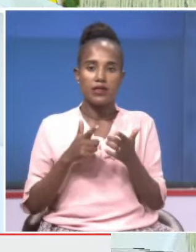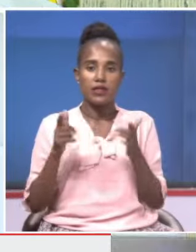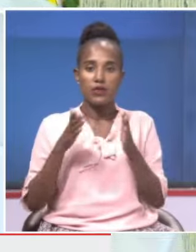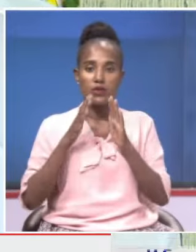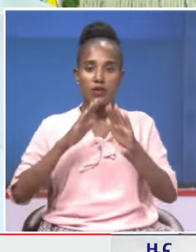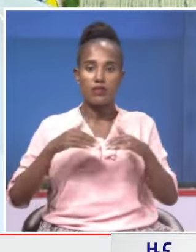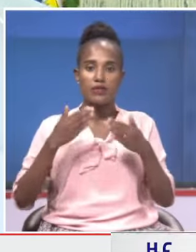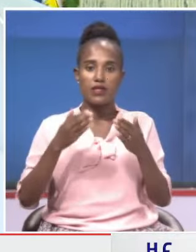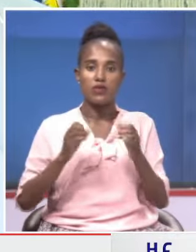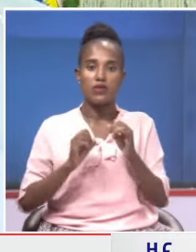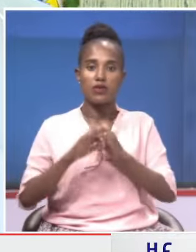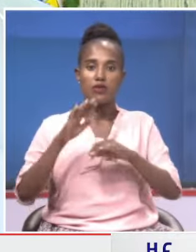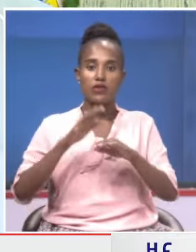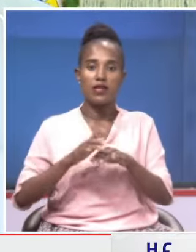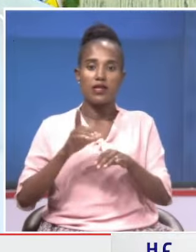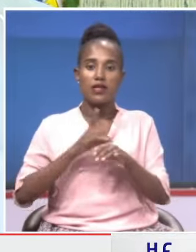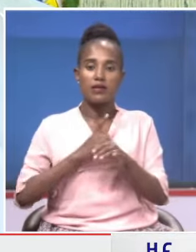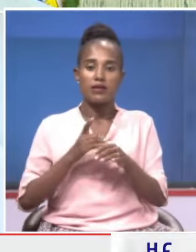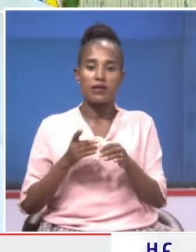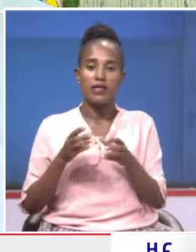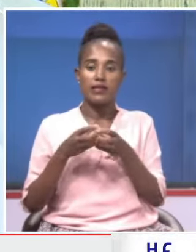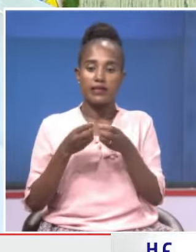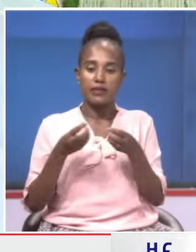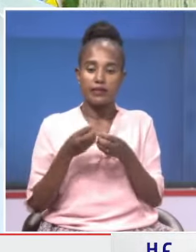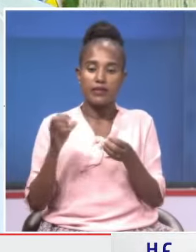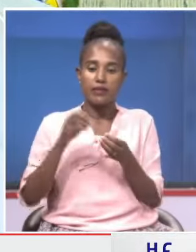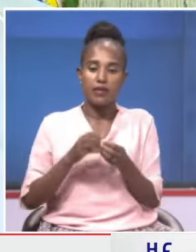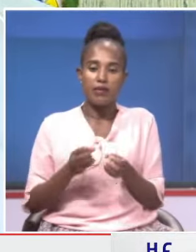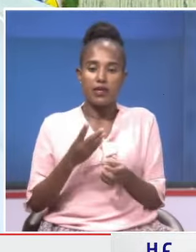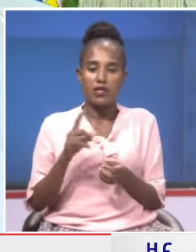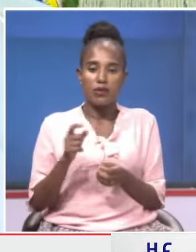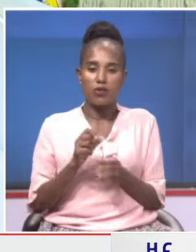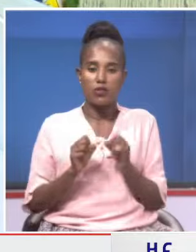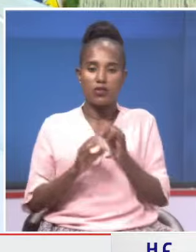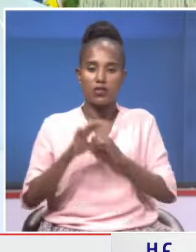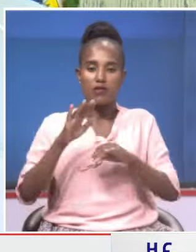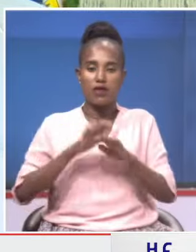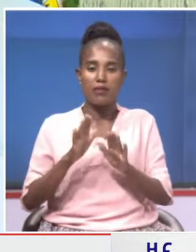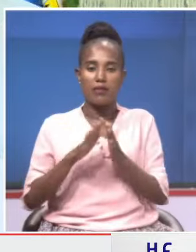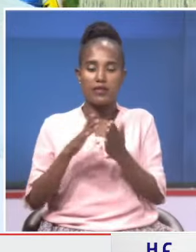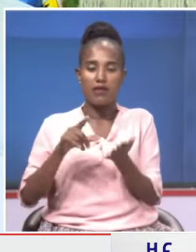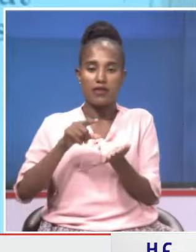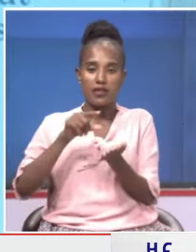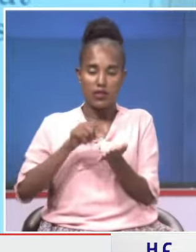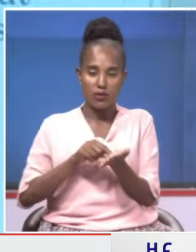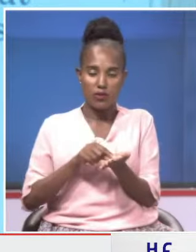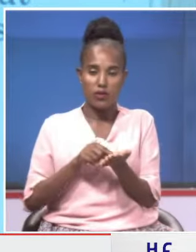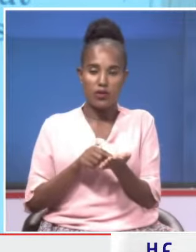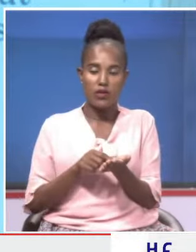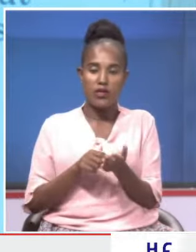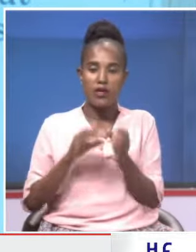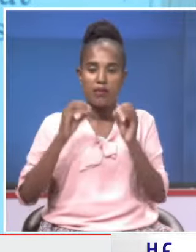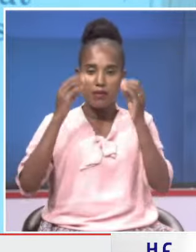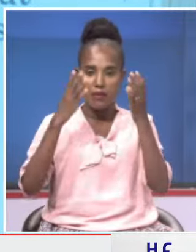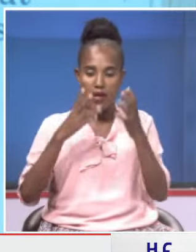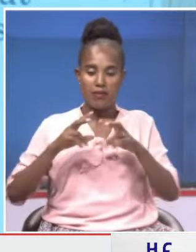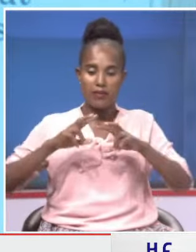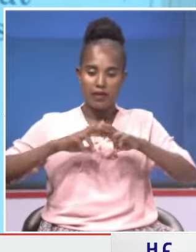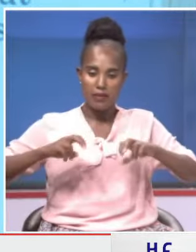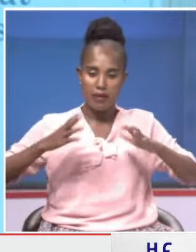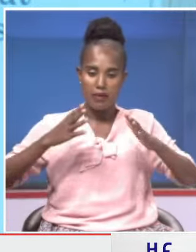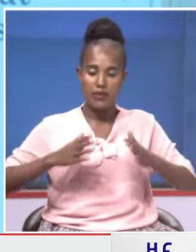ትኩረት የሚሰጣቸው ዘርፎች ላይ ከጥጥ በተጨማሪ በርካታ በሆኑ ዘርፎች ላይ መጽሐፍ እያሳተሙ መምህራንም